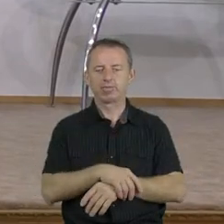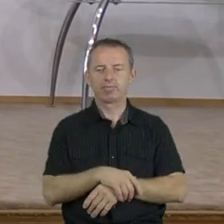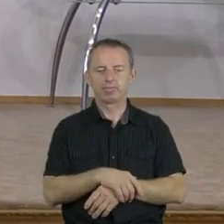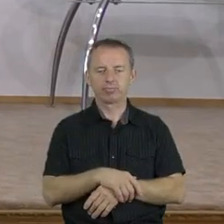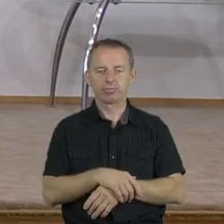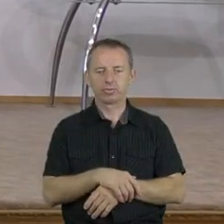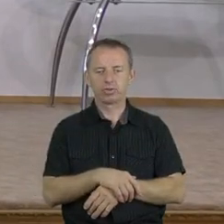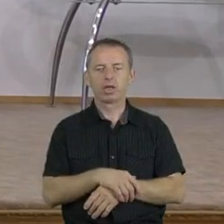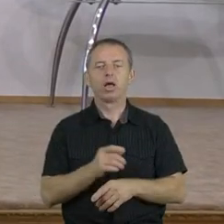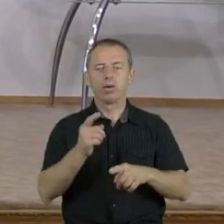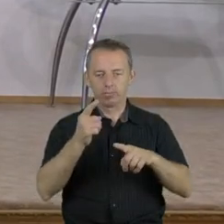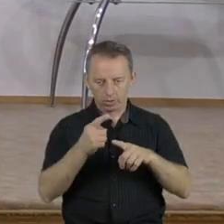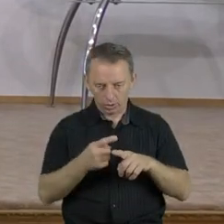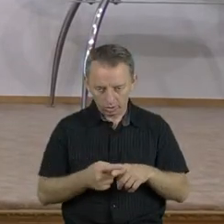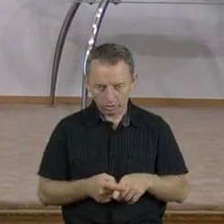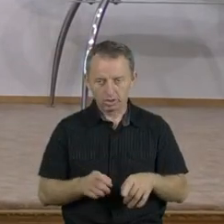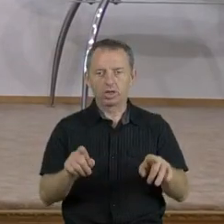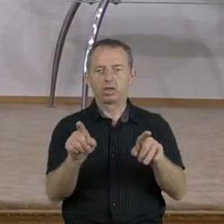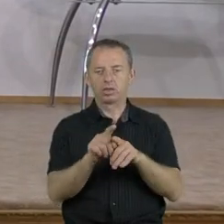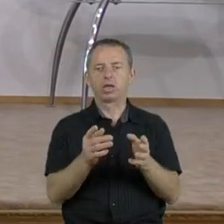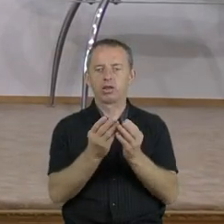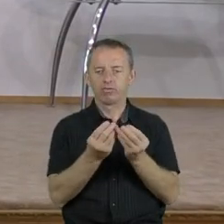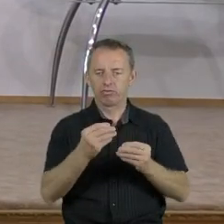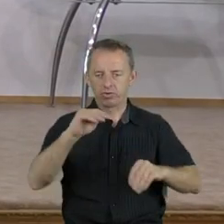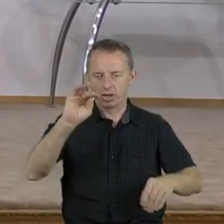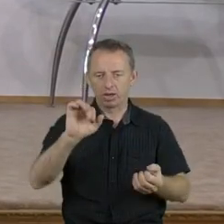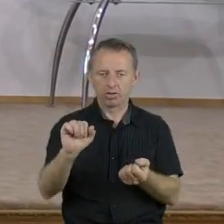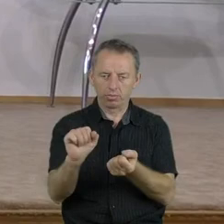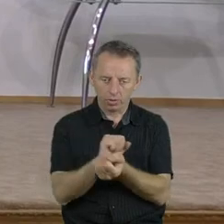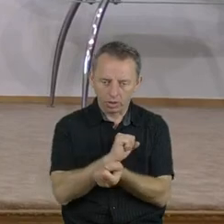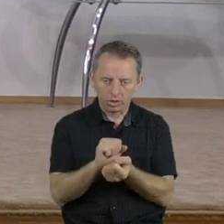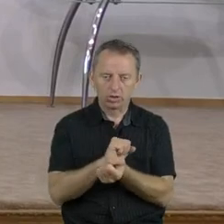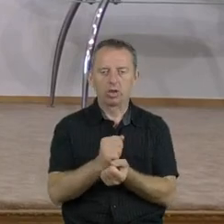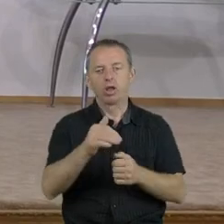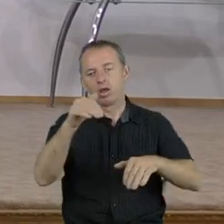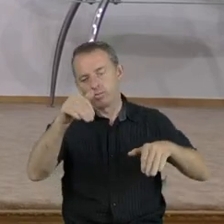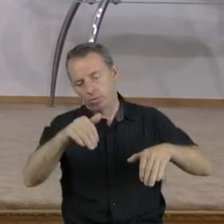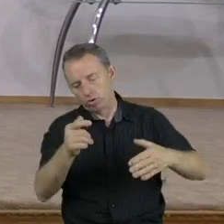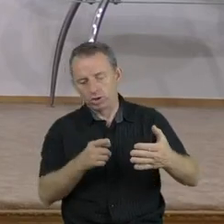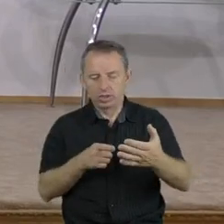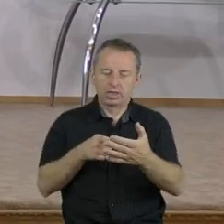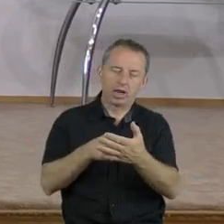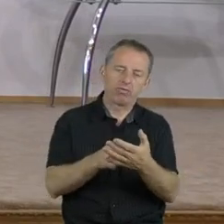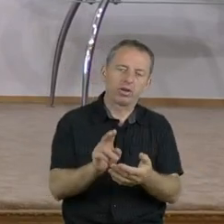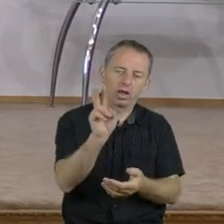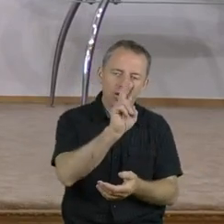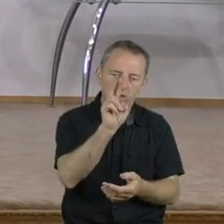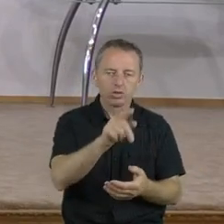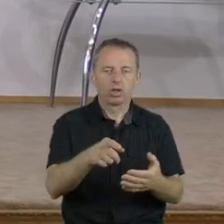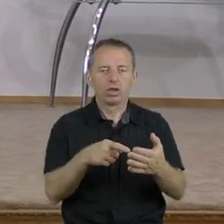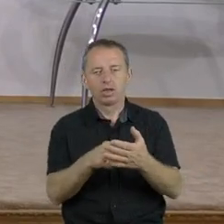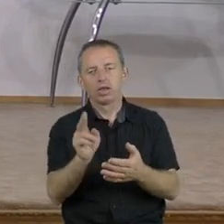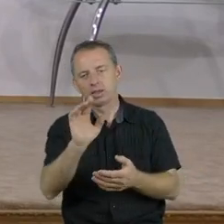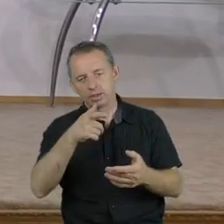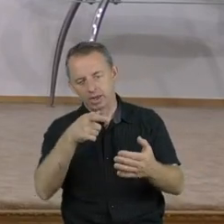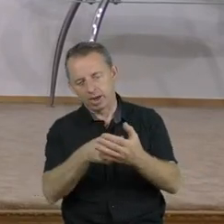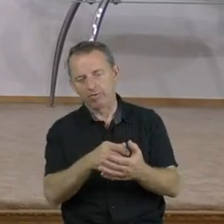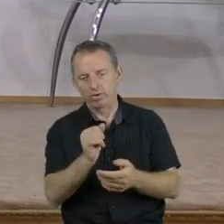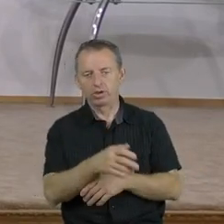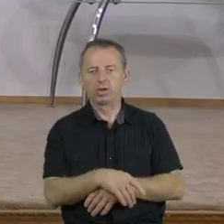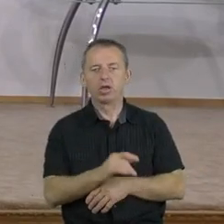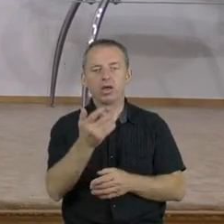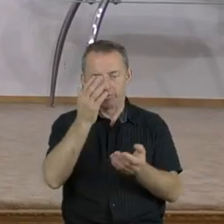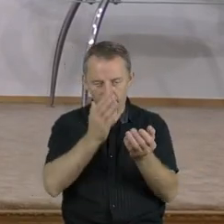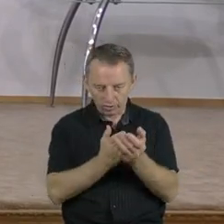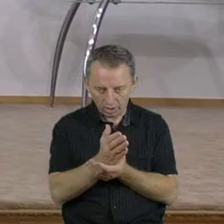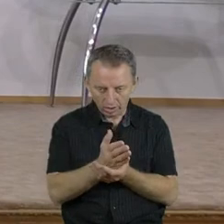I postanowiliśmy, że też weźmiemy wielki bój. A co tam, może trafimy na kogoś, do kogo ta książka trafi. I wierzcie mi,